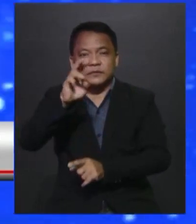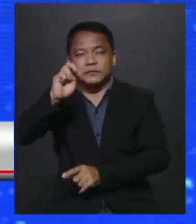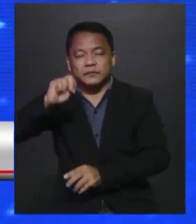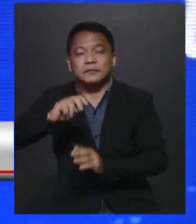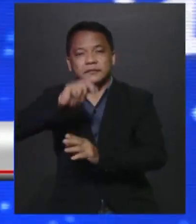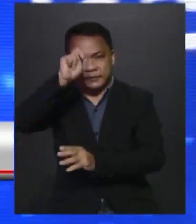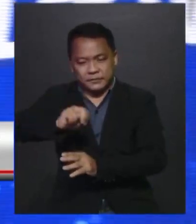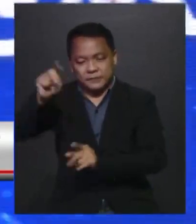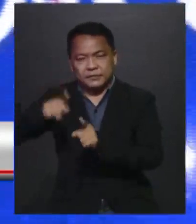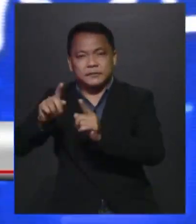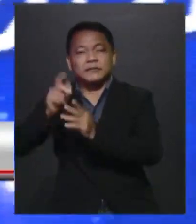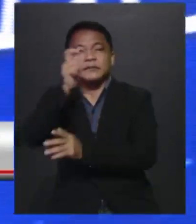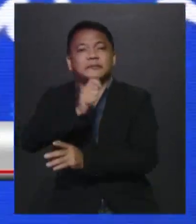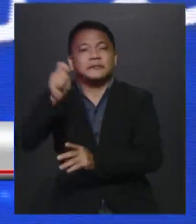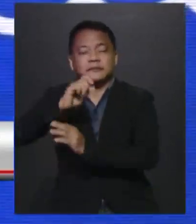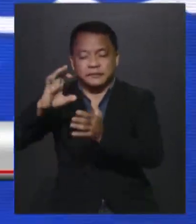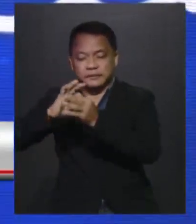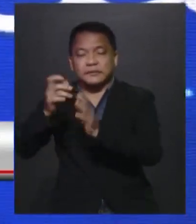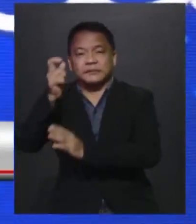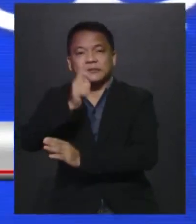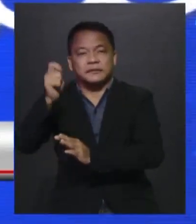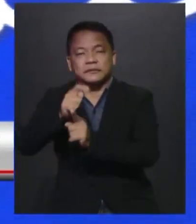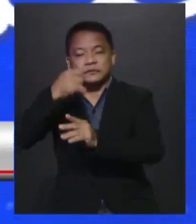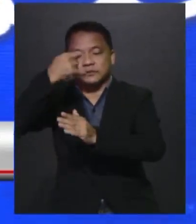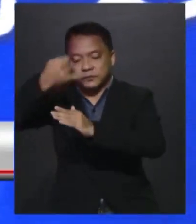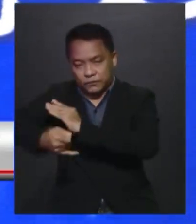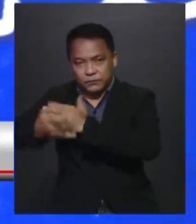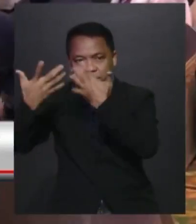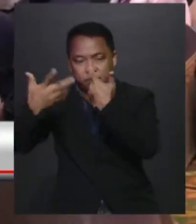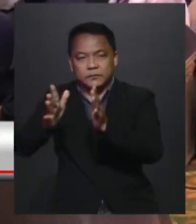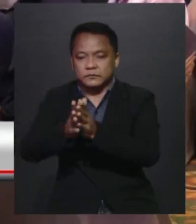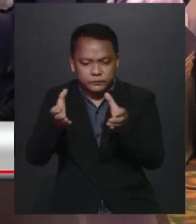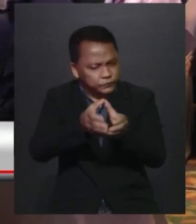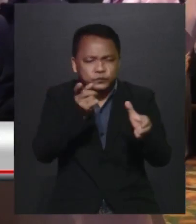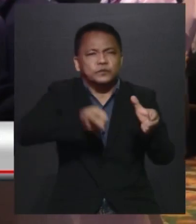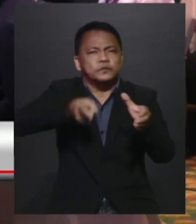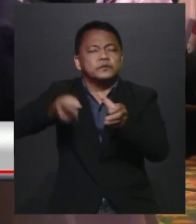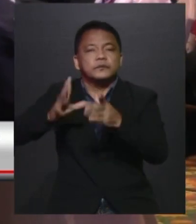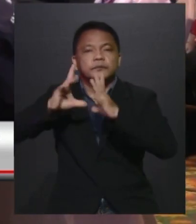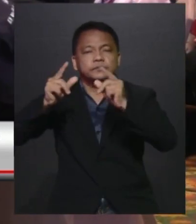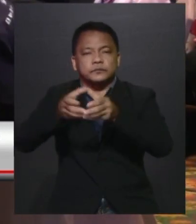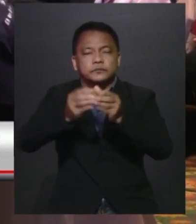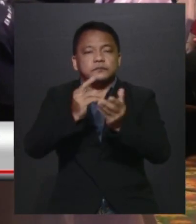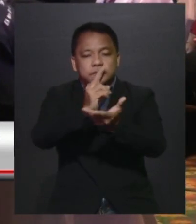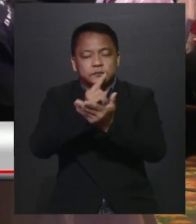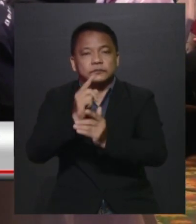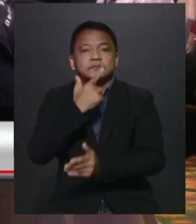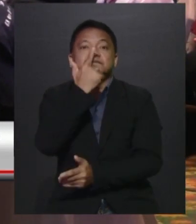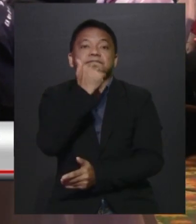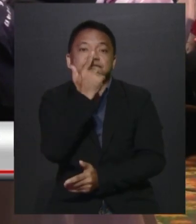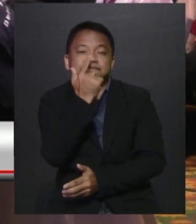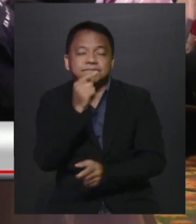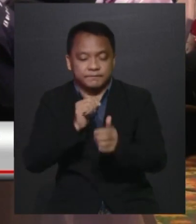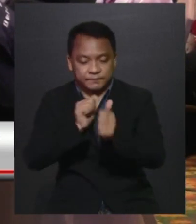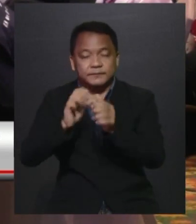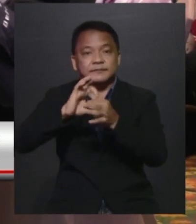Nation League ชิงแชมป์เอเชียโอลิมปิกรอบคัดเลือกจนจบภารกิจ แล้วก็ใช้ชุดเดียวไปโดยตลอดนะ กับการคว้าเหรียญทองแดงใน